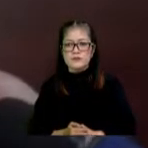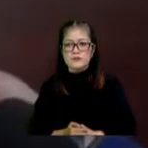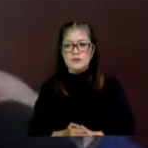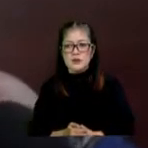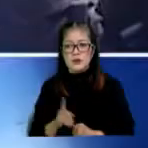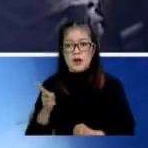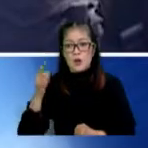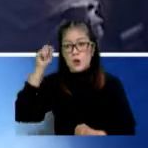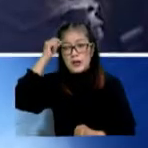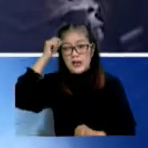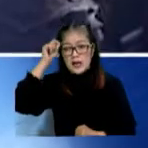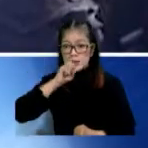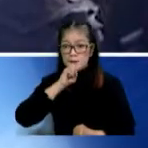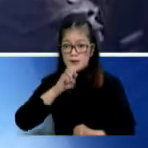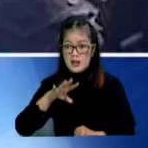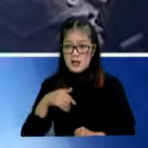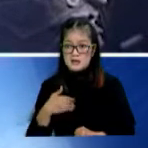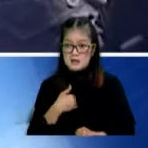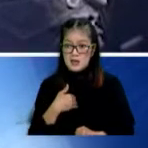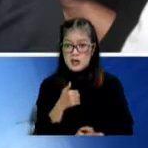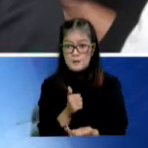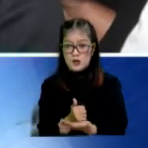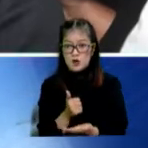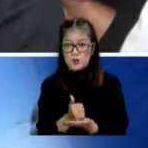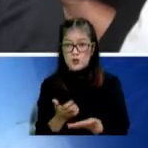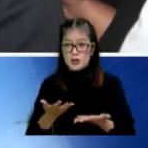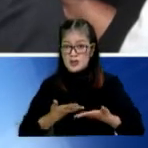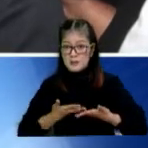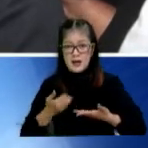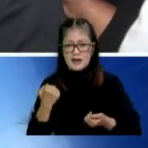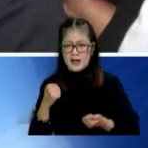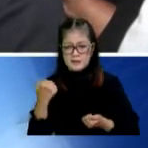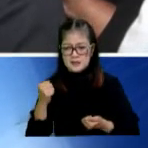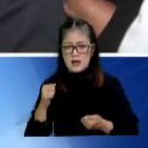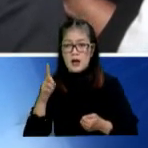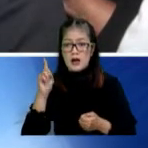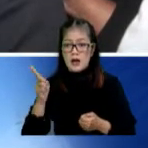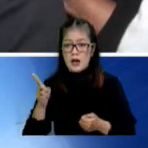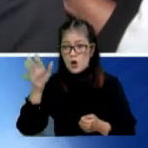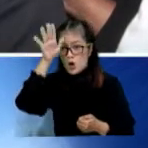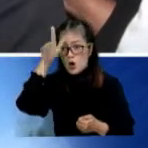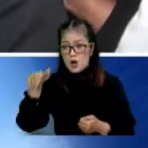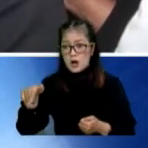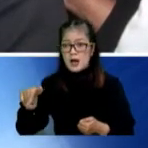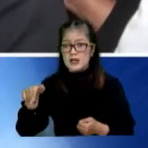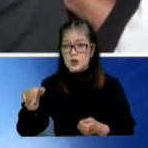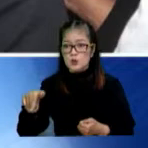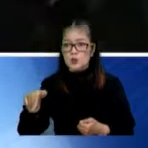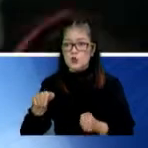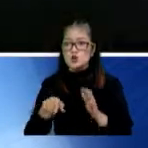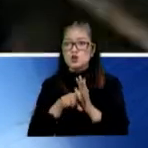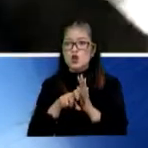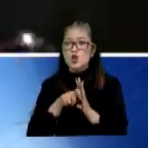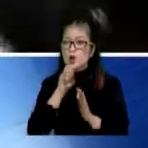yang saya katakan, saya sangat tidak bisa menerima kalau ada seseorang yang kemudian katakanlah ya